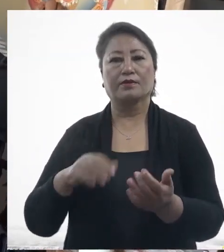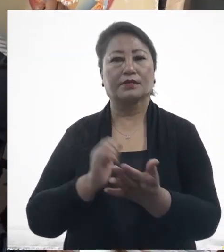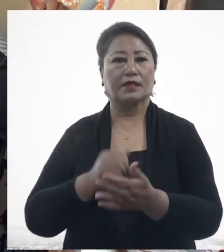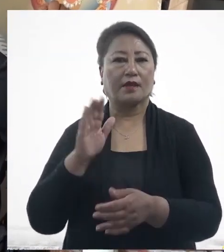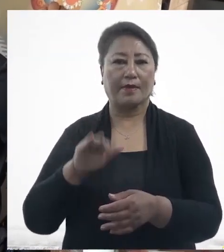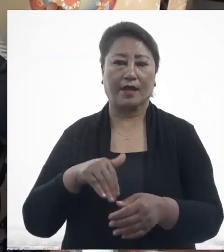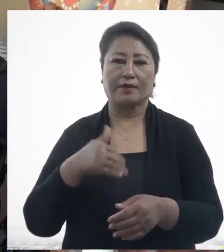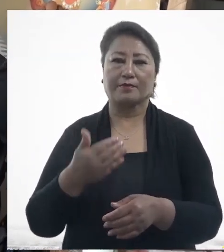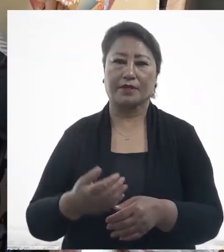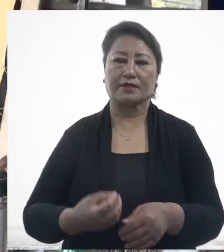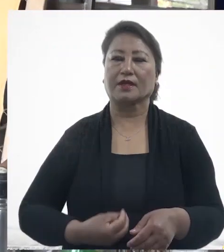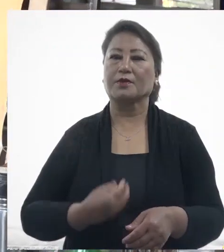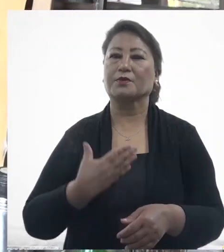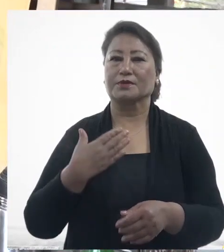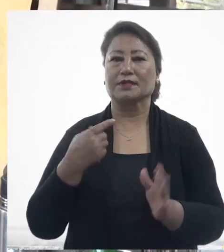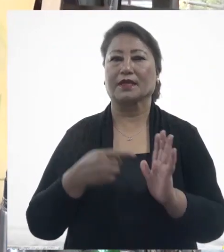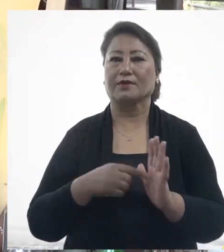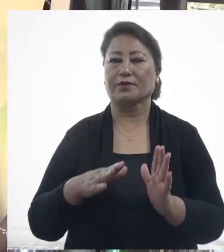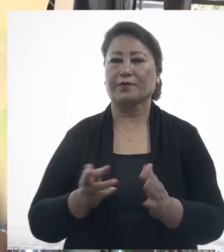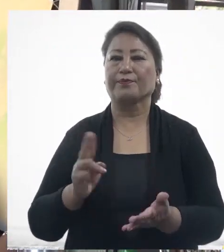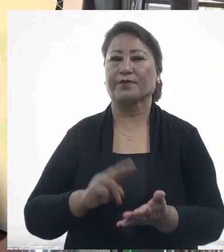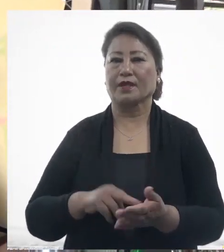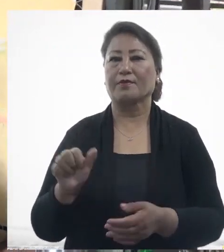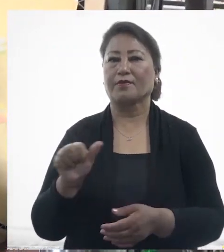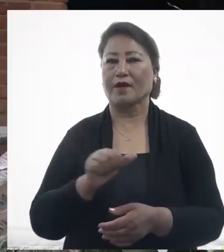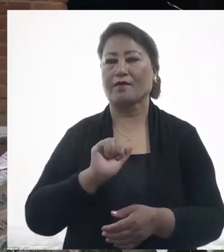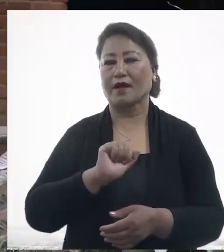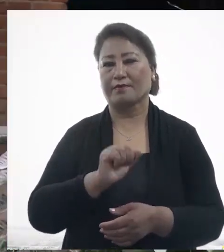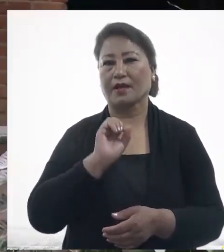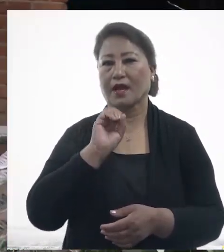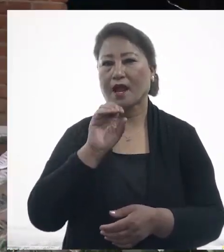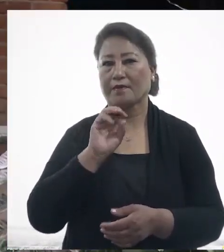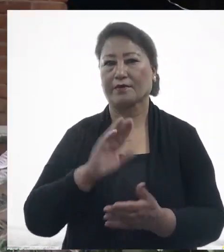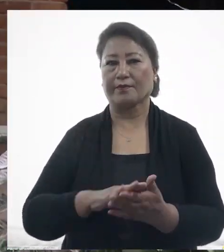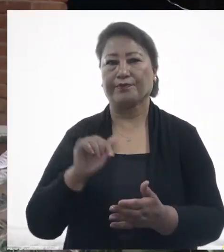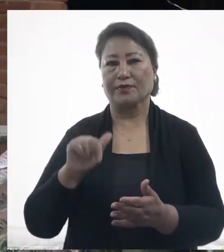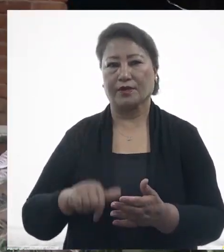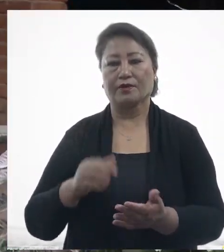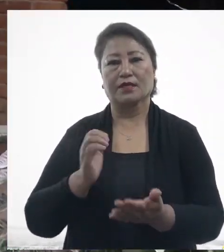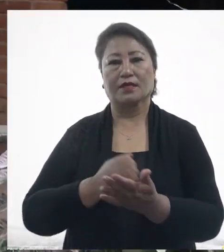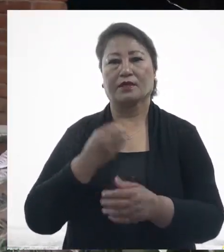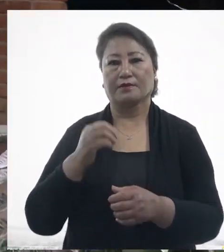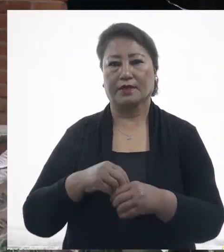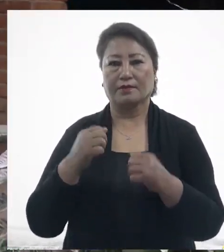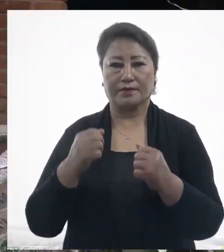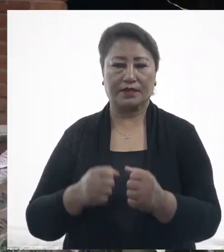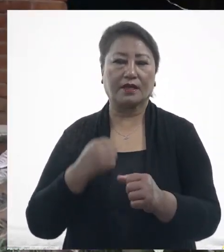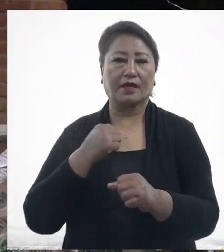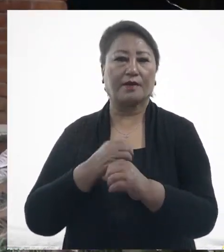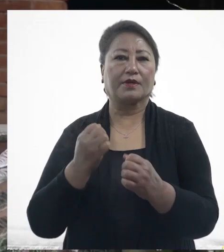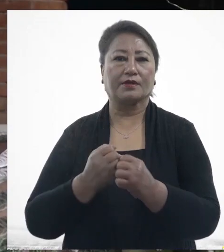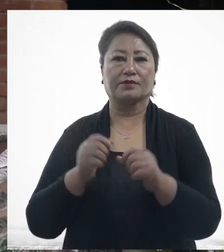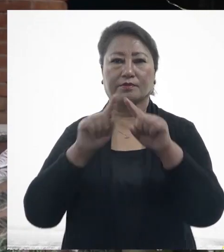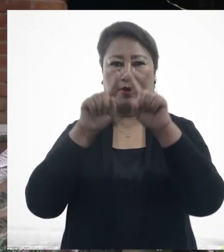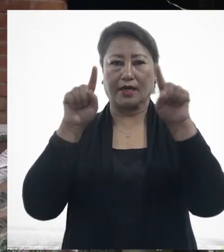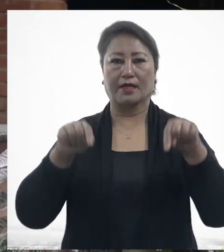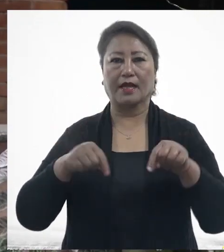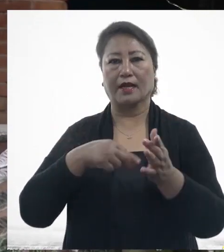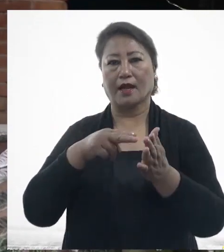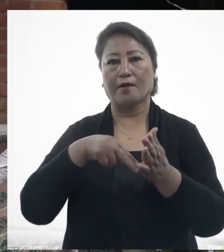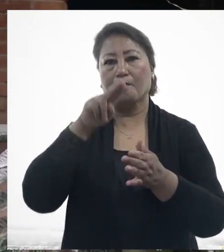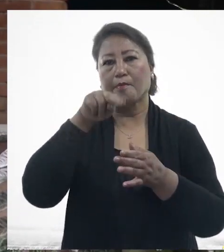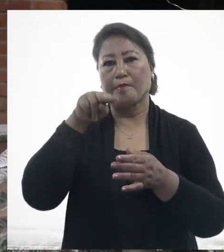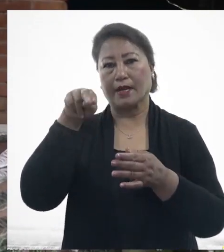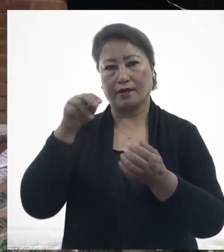आइसकेपछि खुसी देखिनुहुन्छ। थप उहाँको आफ्नै आवाजमा, अहिले बिआईमा बसेर म काम गर्छु थानका पेन्टिङ। पहिला घरमा